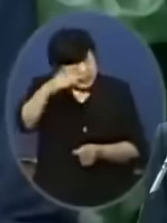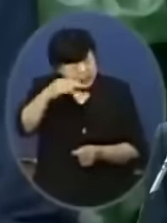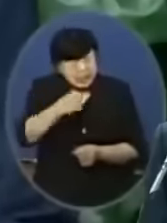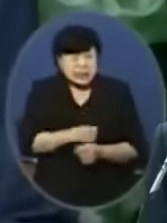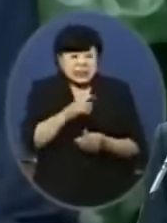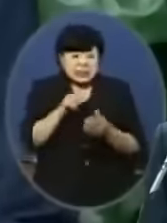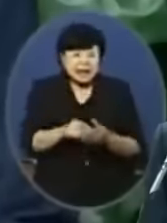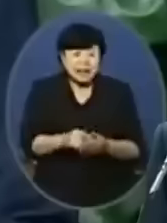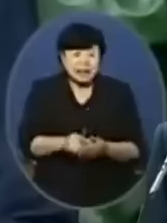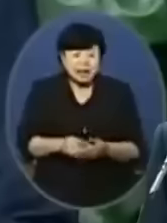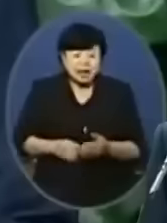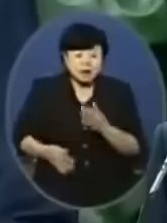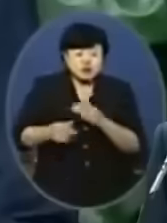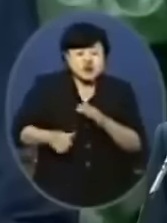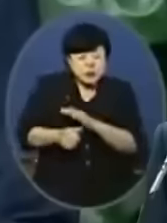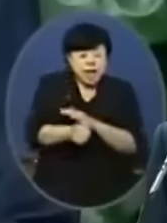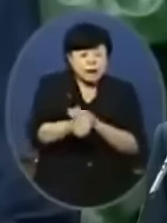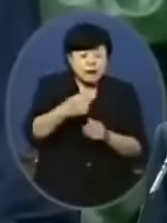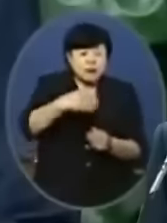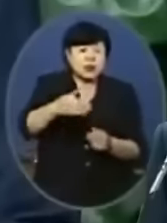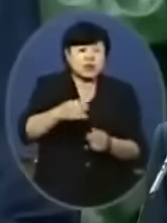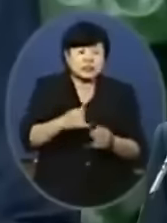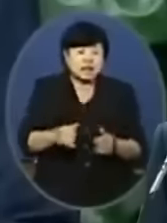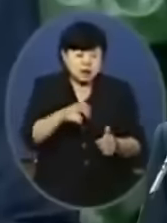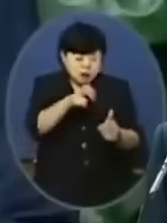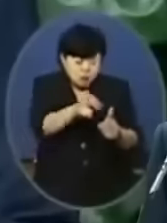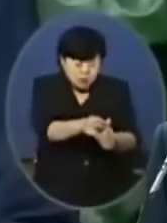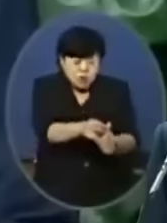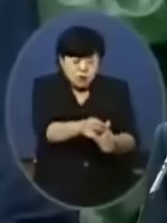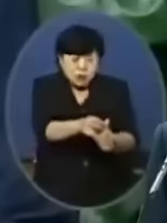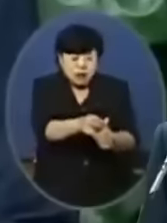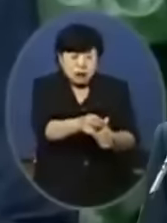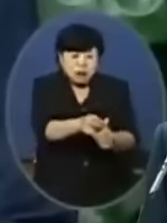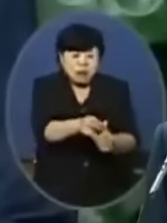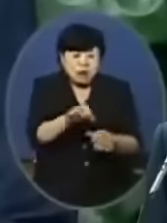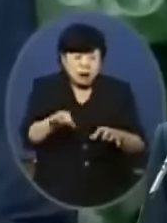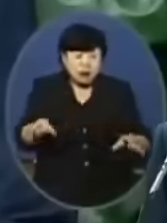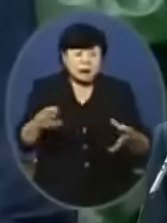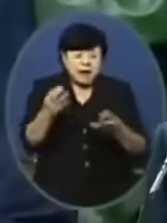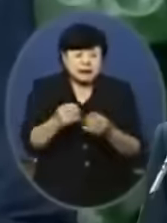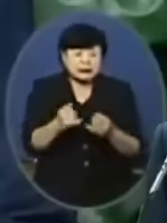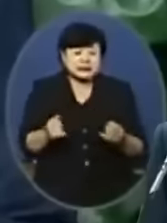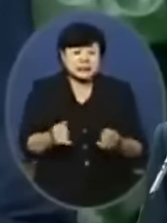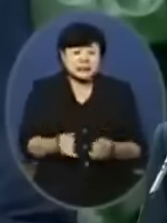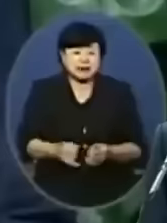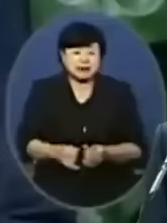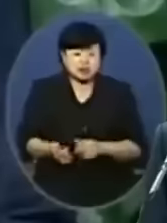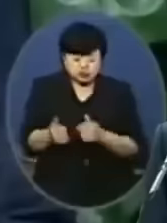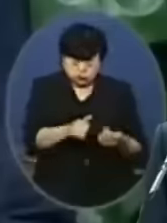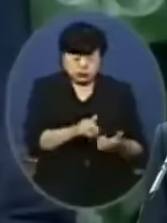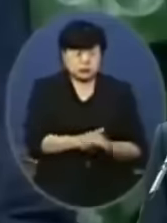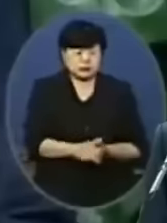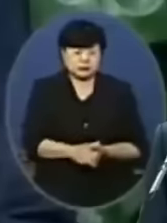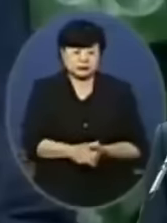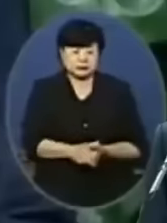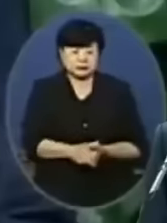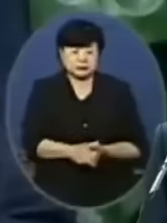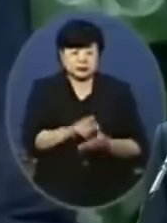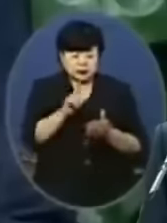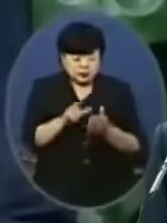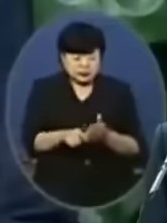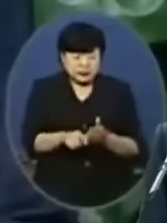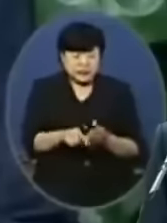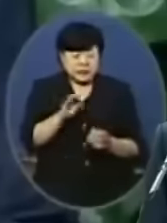때 불뱀을 보냈어. 불뱀이 사람들을 물매 여기저기에서 수없이 뱀에 물려 죽었습니다. 그때